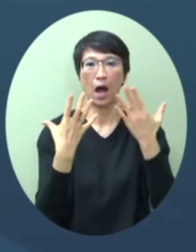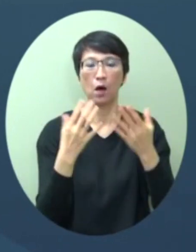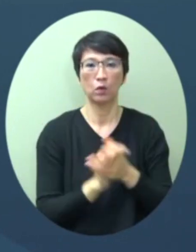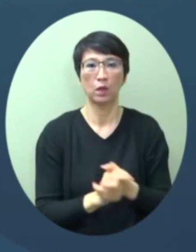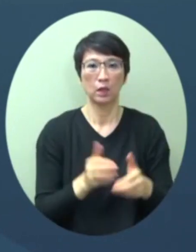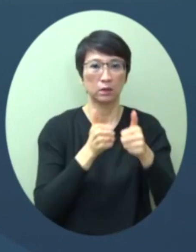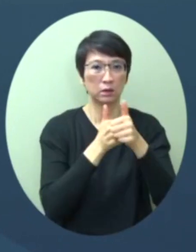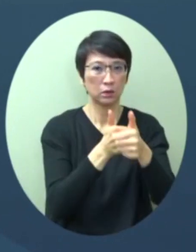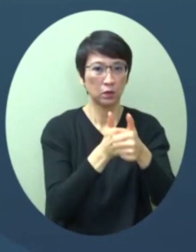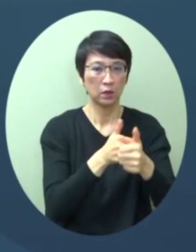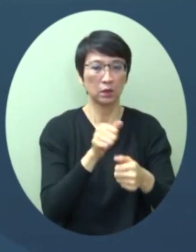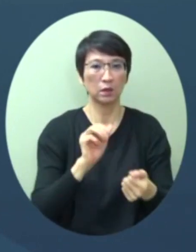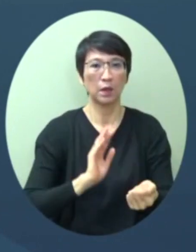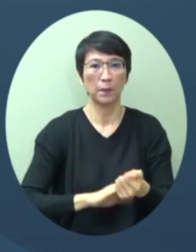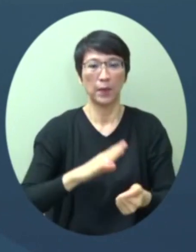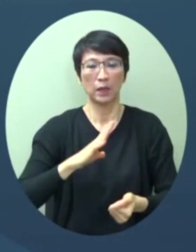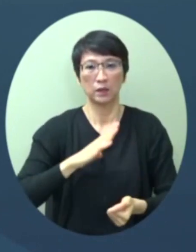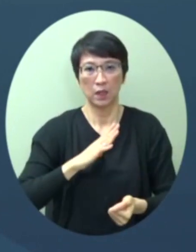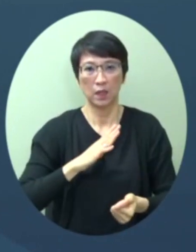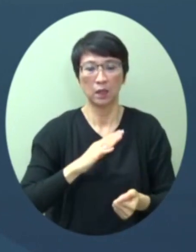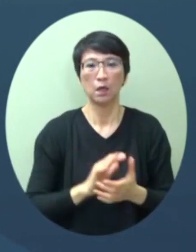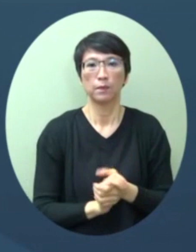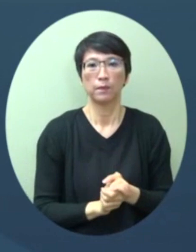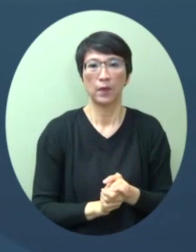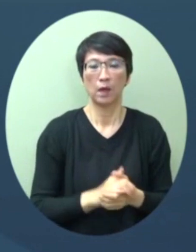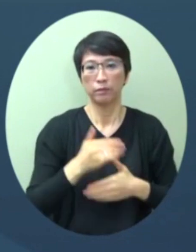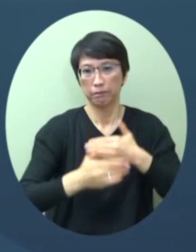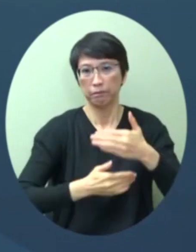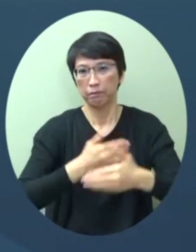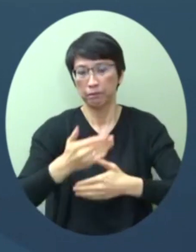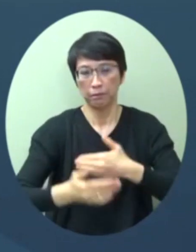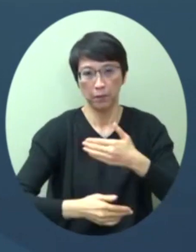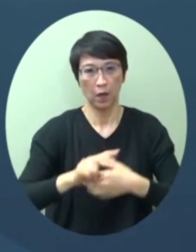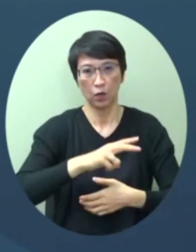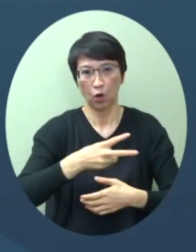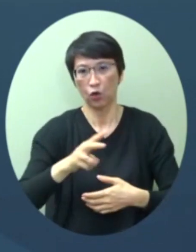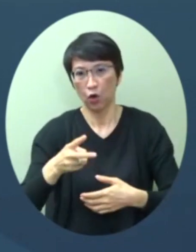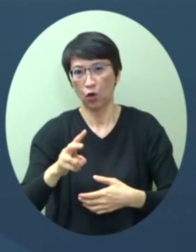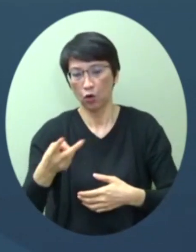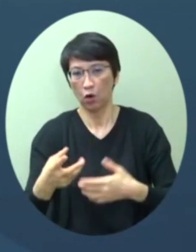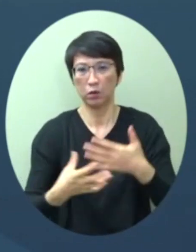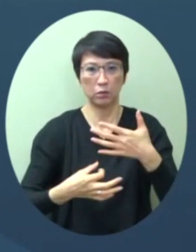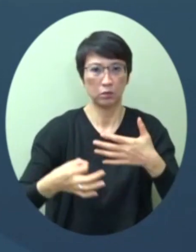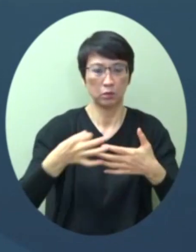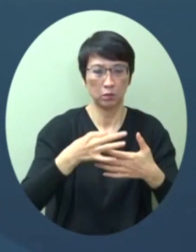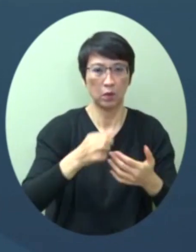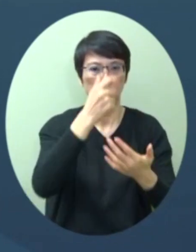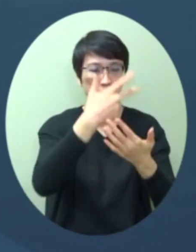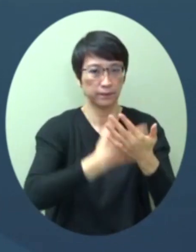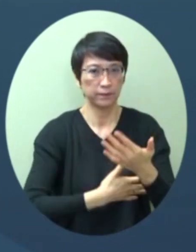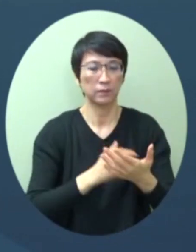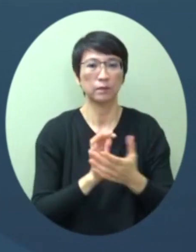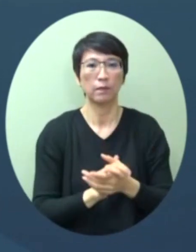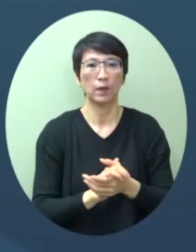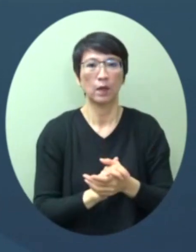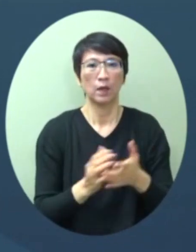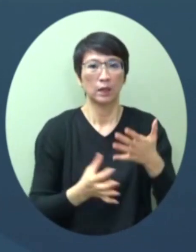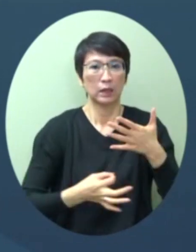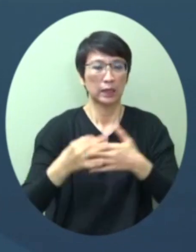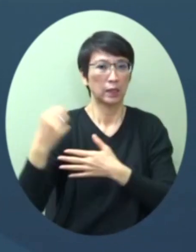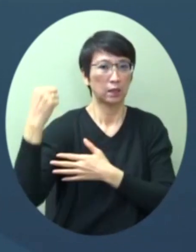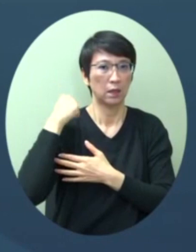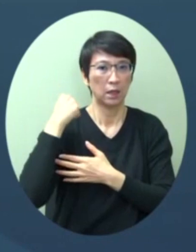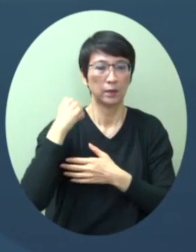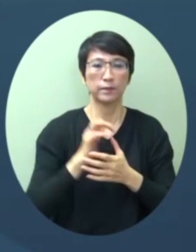须按照这个疫情的性质来对不断优化调整我们的措施提升能力